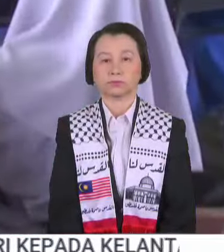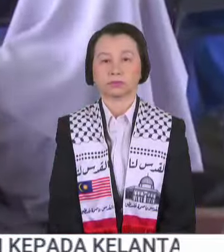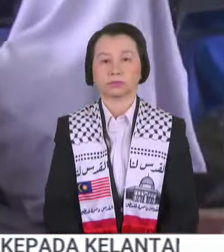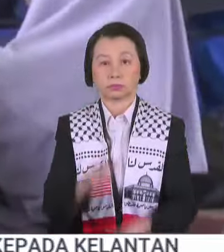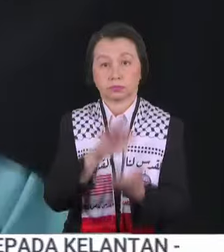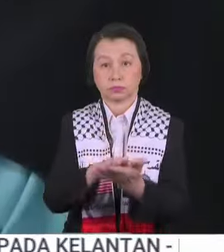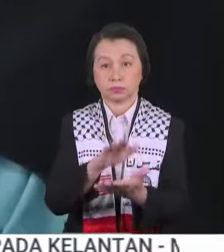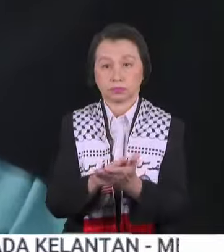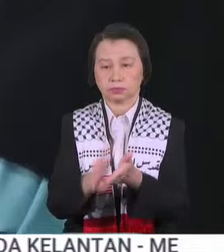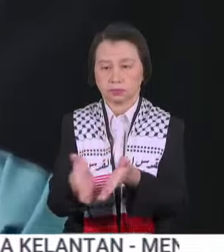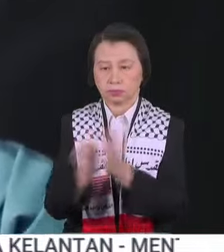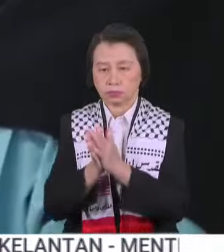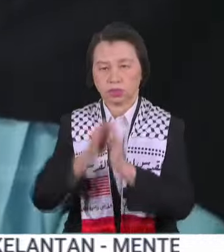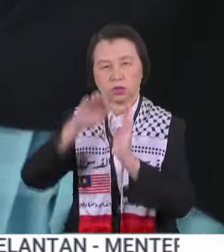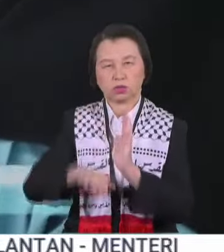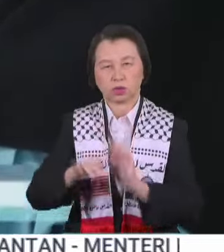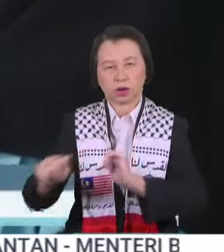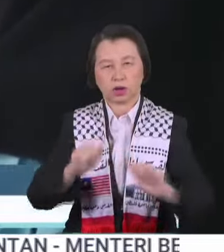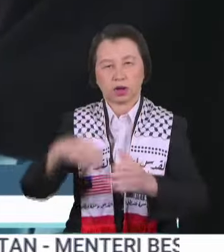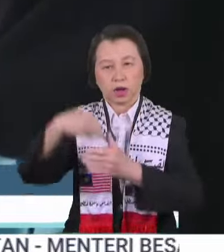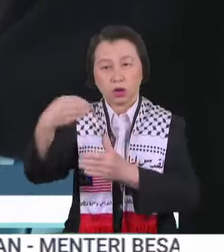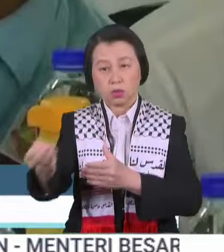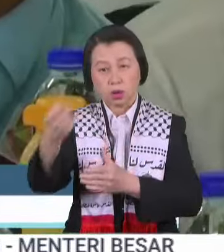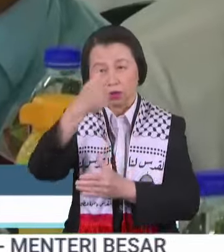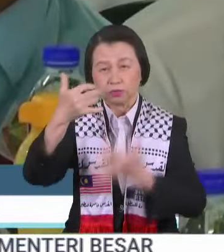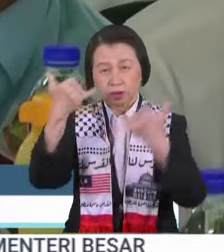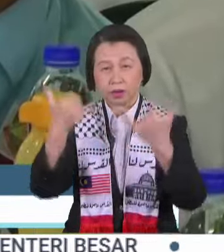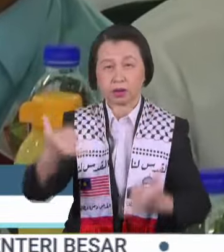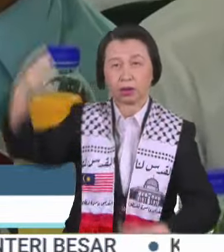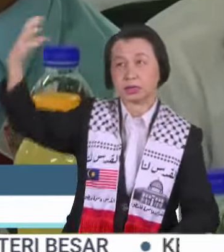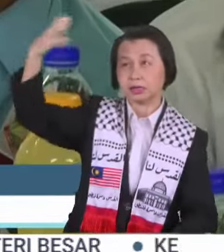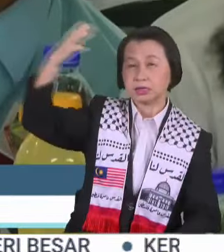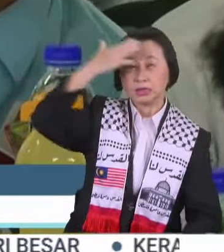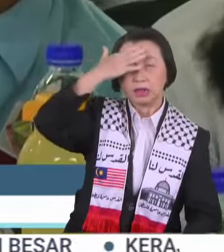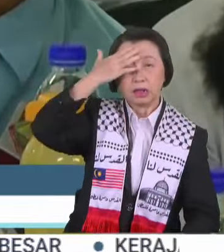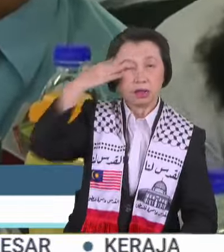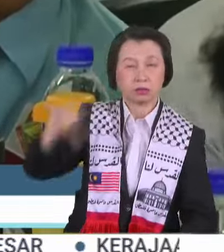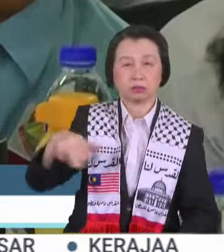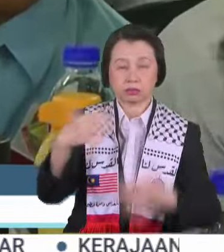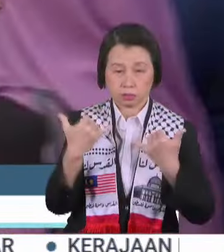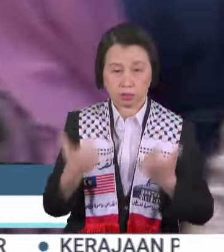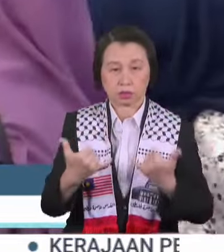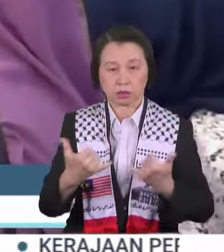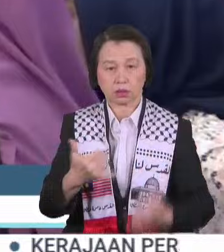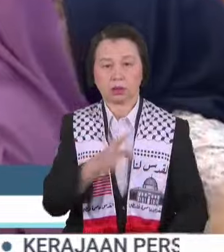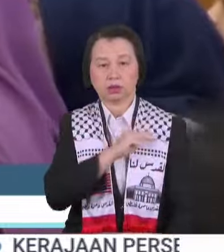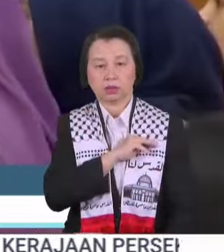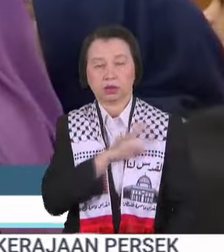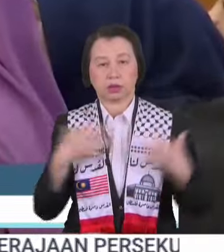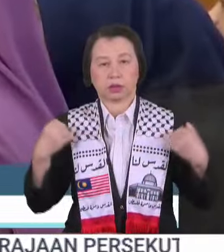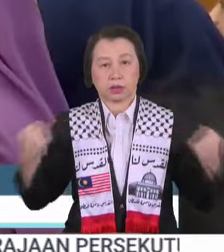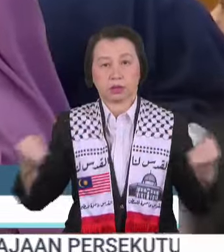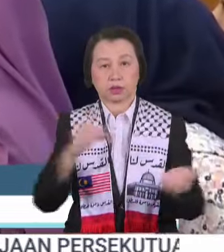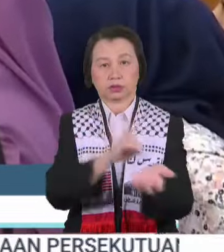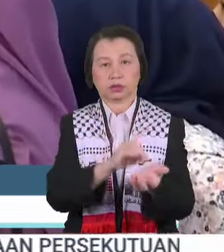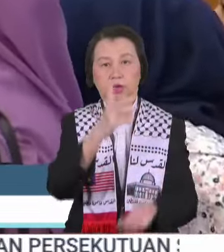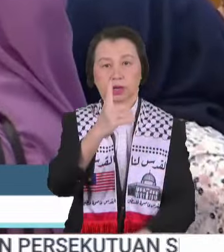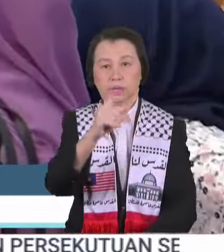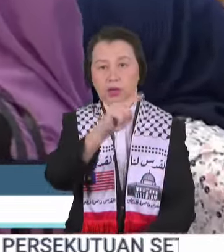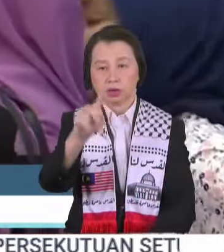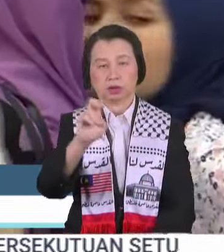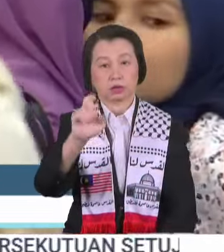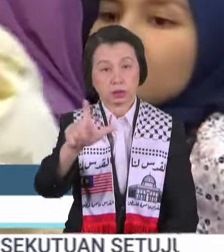Pihak sekolah disaran mengurangkan kegiatan dan aktiviti luar berikutan fenomena cuaca panas melanda negara ketika ini. Menteri Kesihatan Datuk Seri Dr. Zulkifli